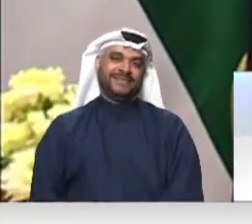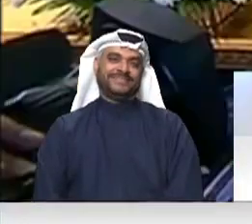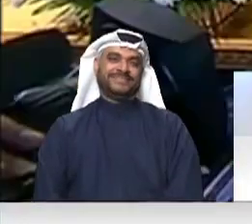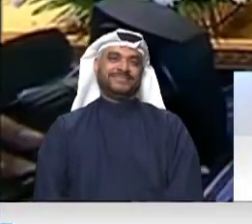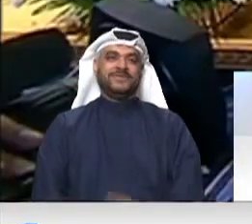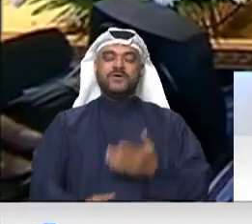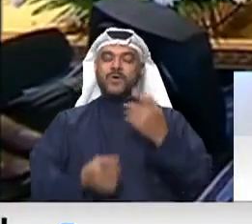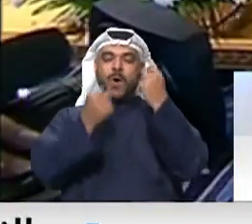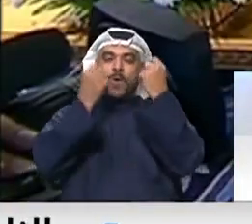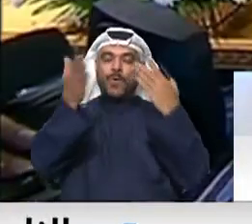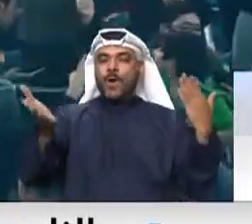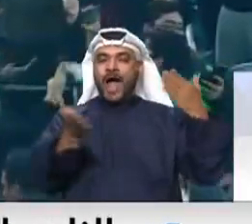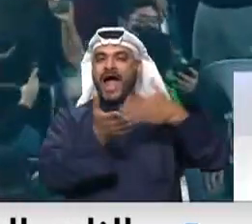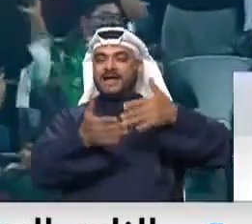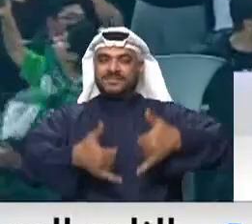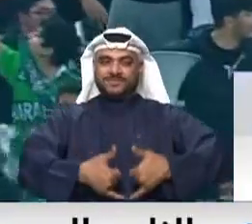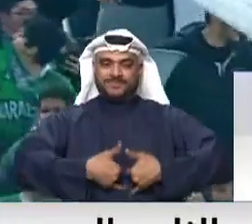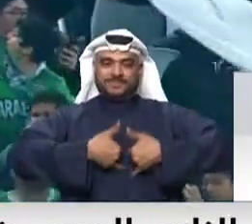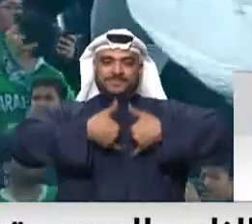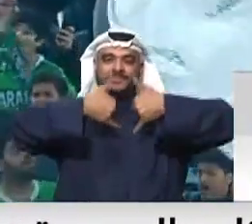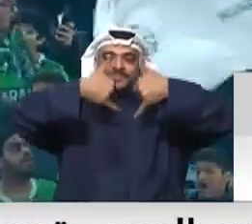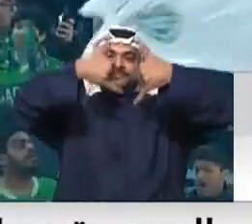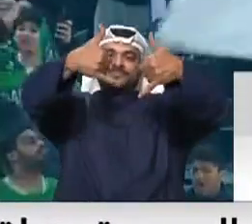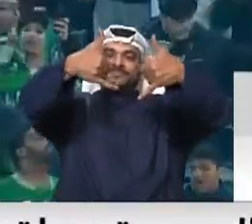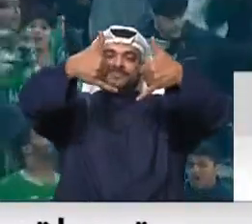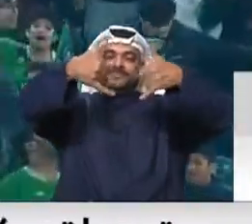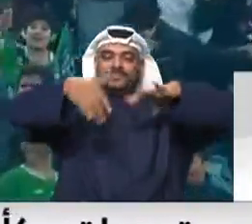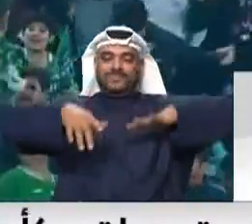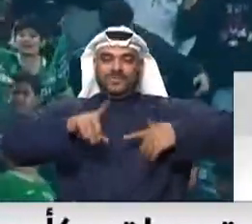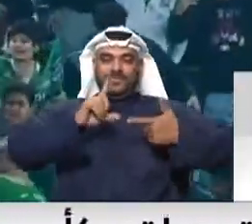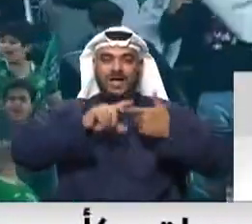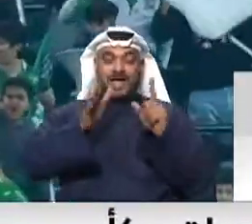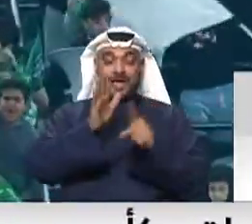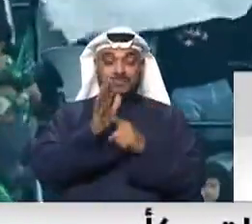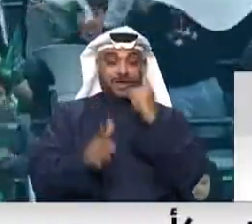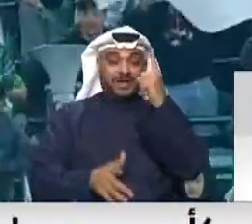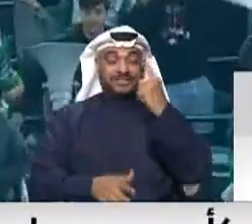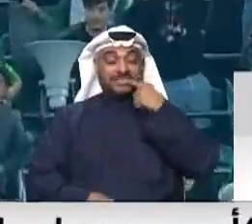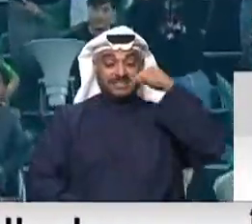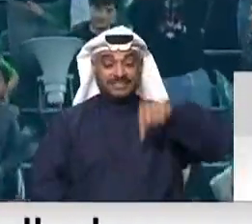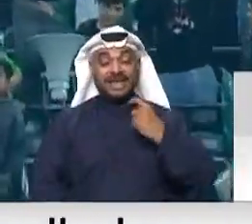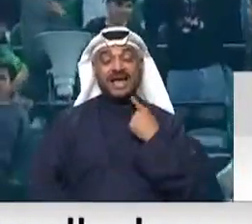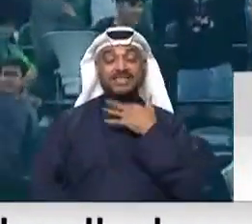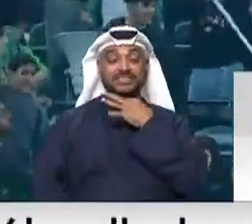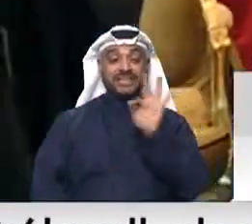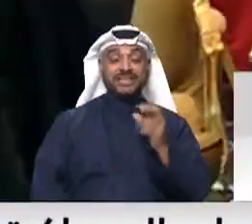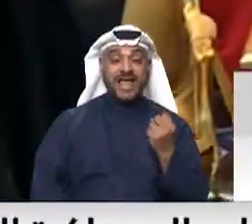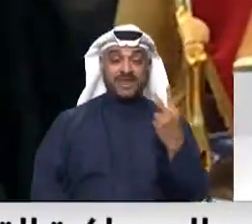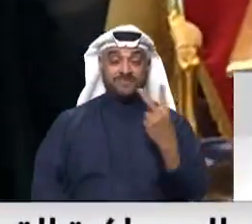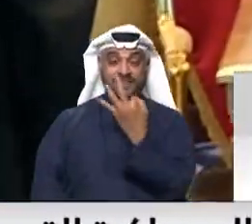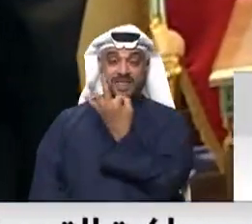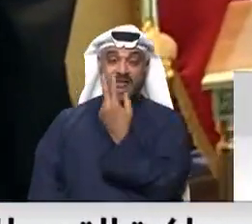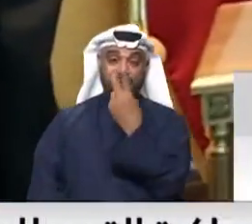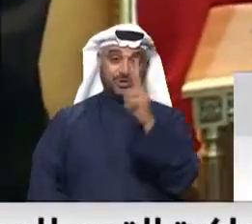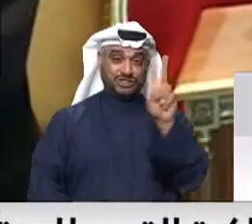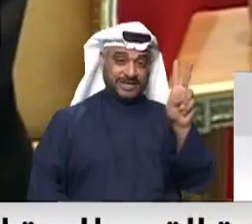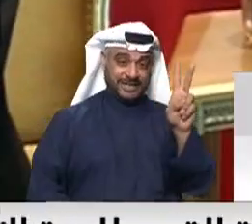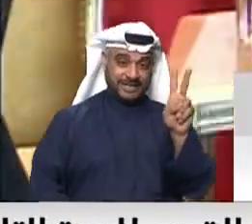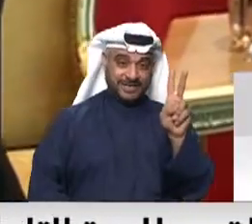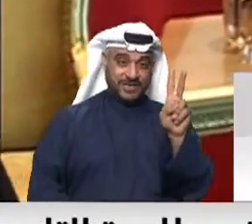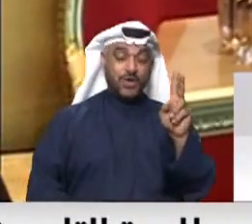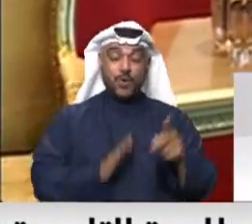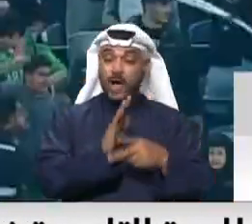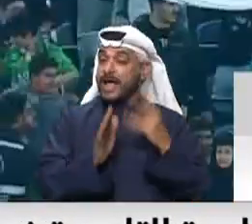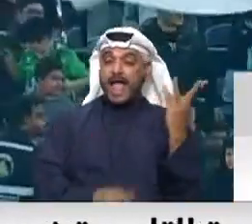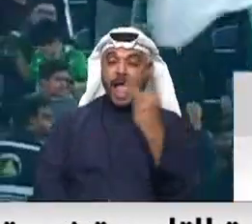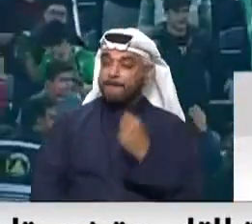ويمتع عشاقه معتليا منصة التتويج بأول ألقابه هذا الموسم كأس سمو ولي العهد، وللمرة